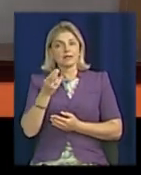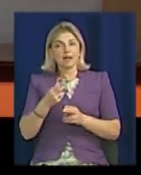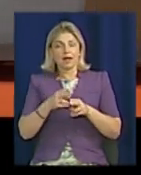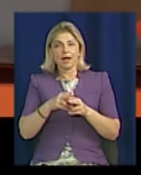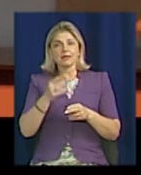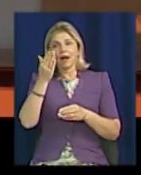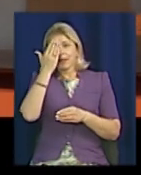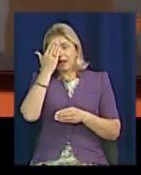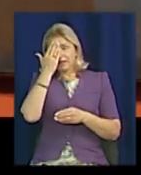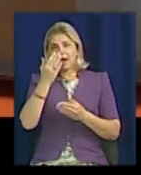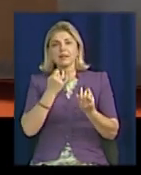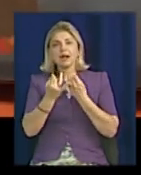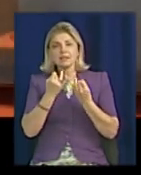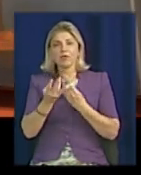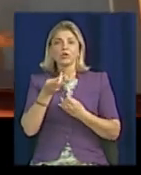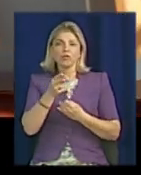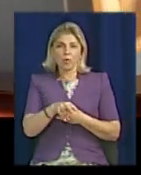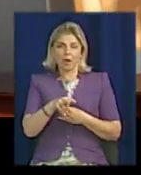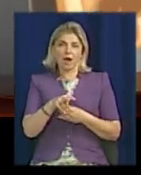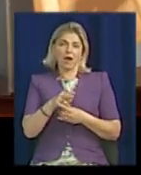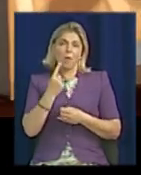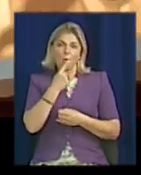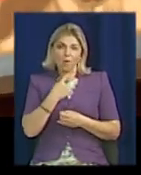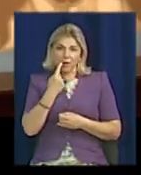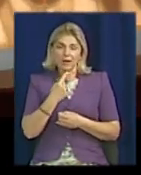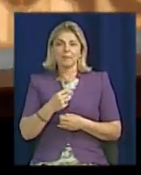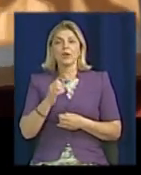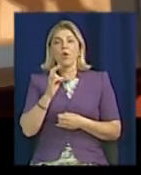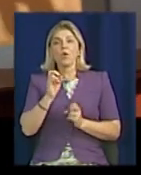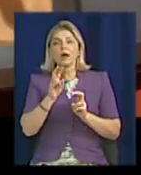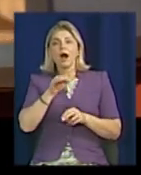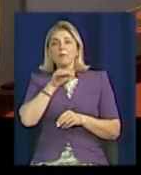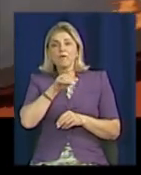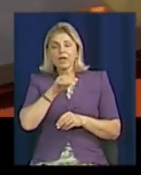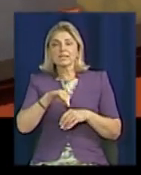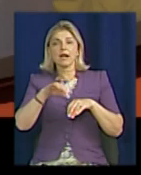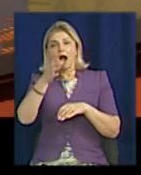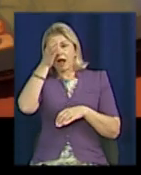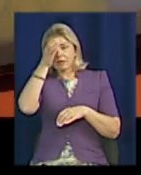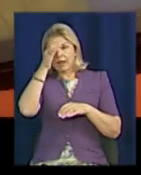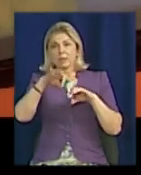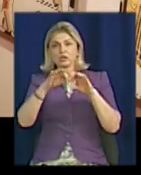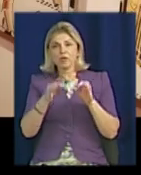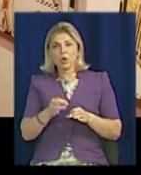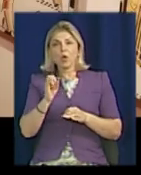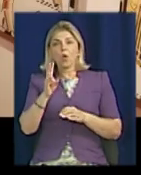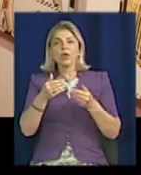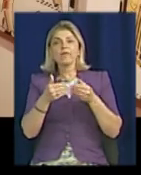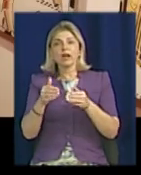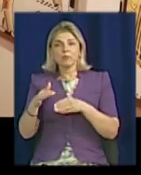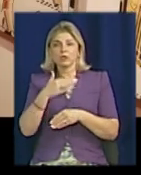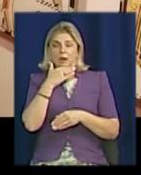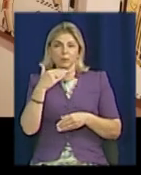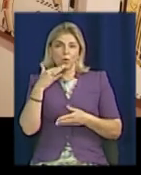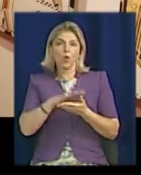мовами, мистецтво, що виражає таємницю. Як професор Краківської академії мистецтв, він випустив 50 художників, але не